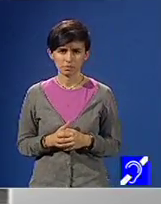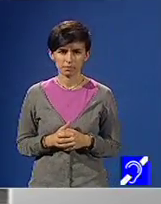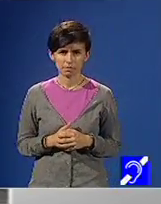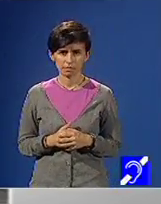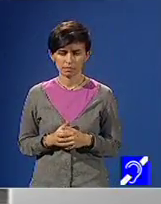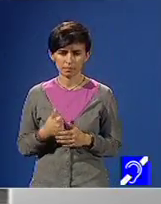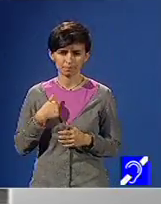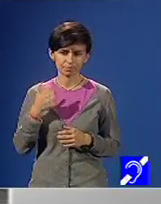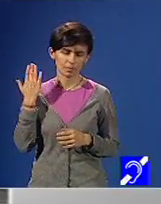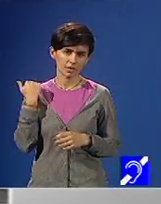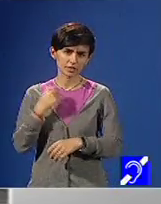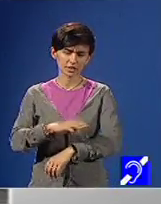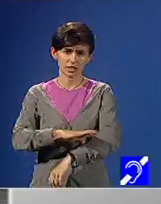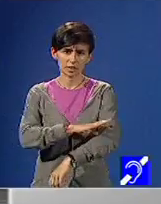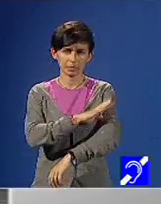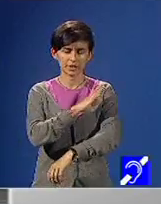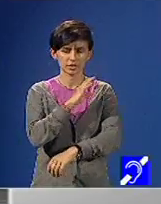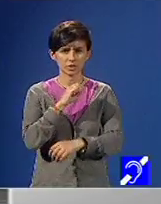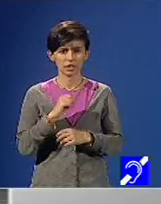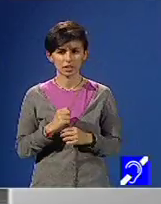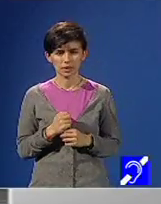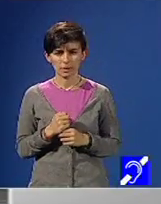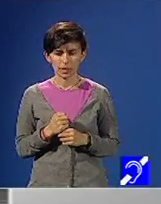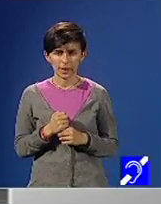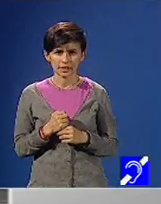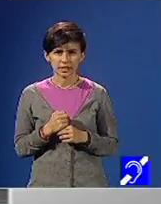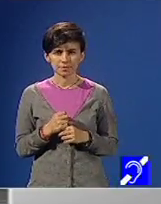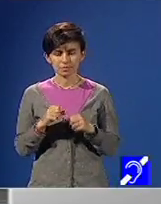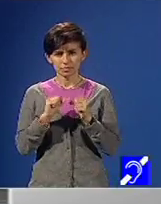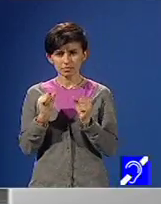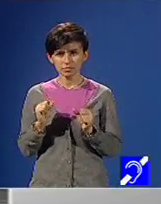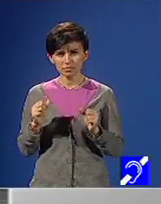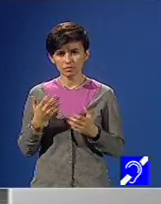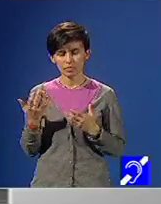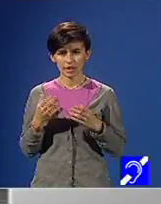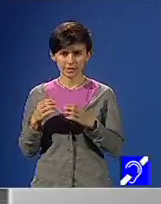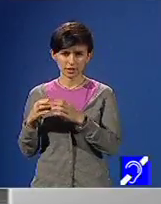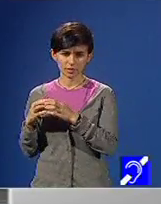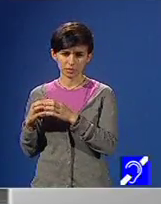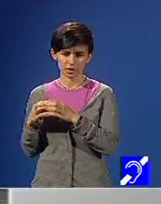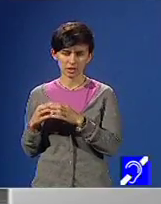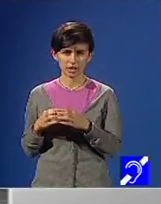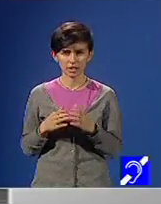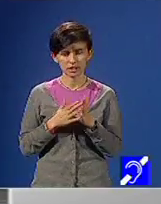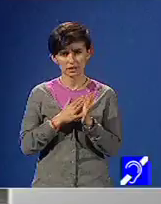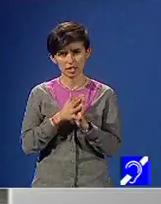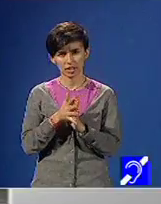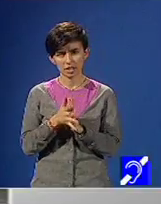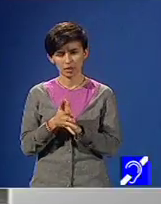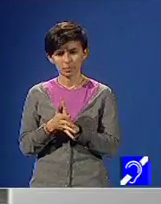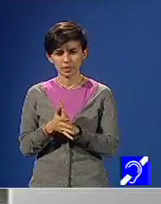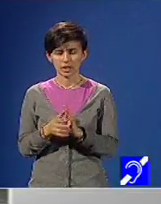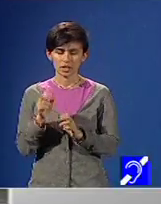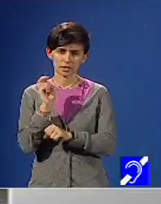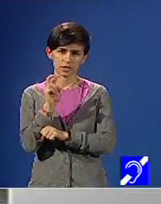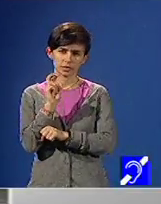am fost impresionată de felul în care comunitatea s-a implicat. S-au